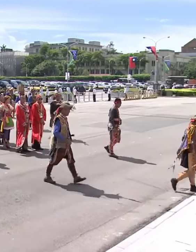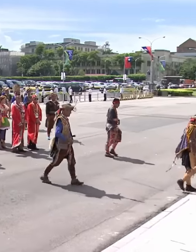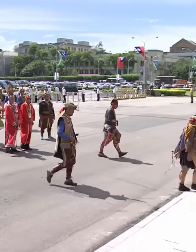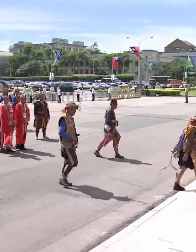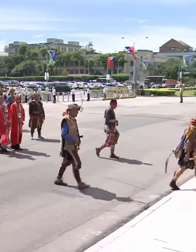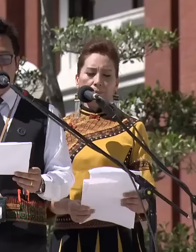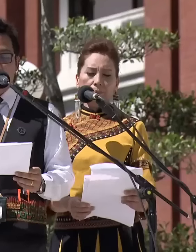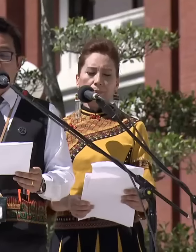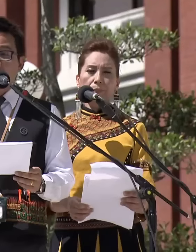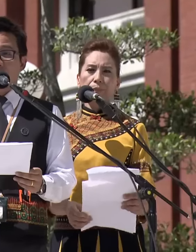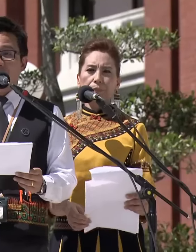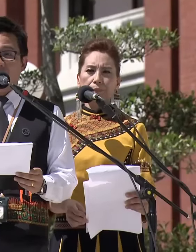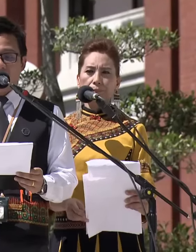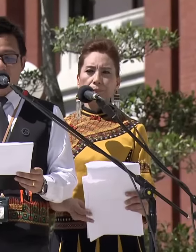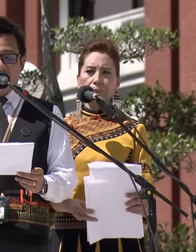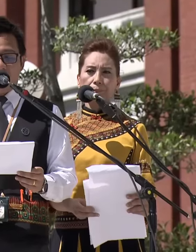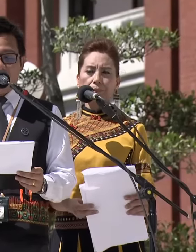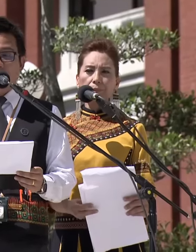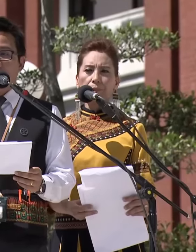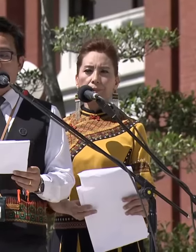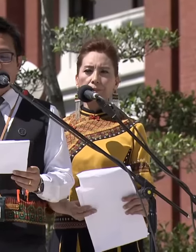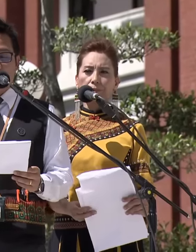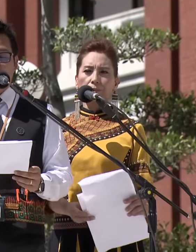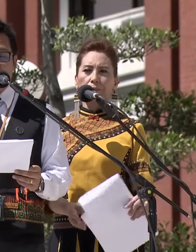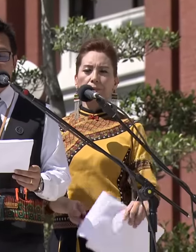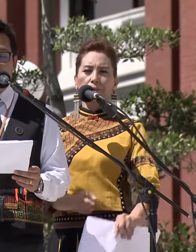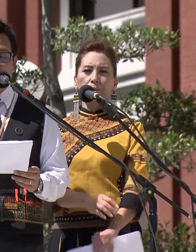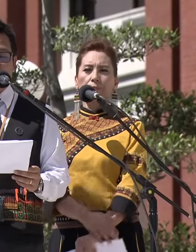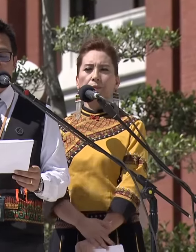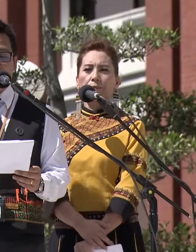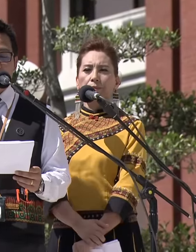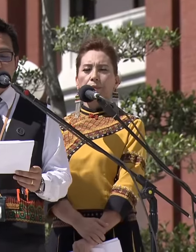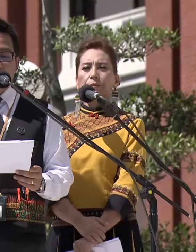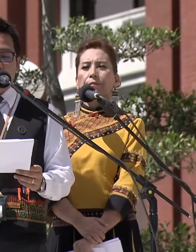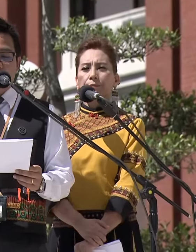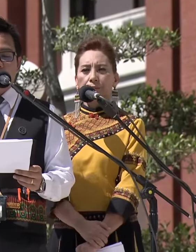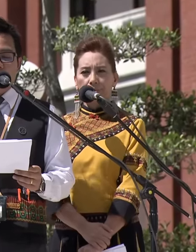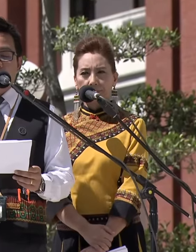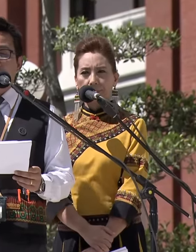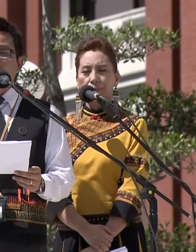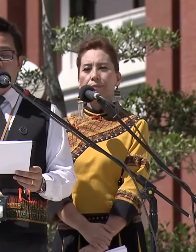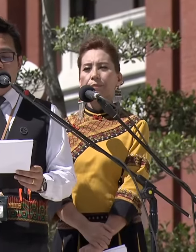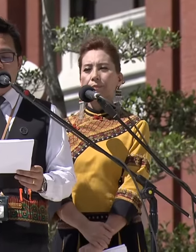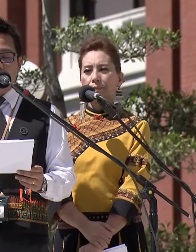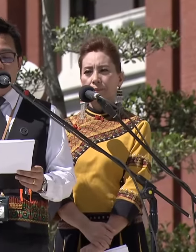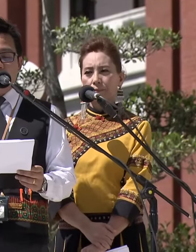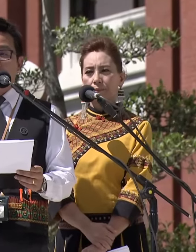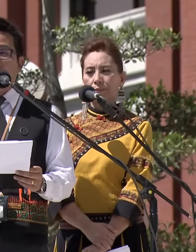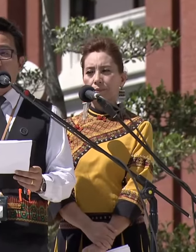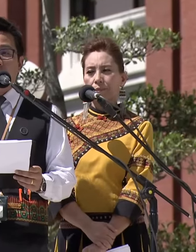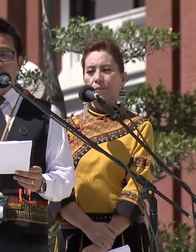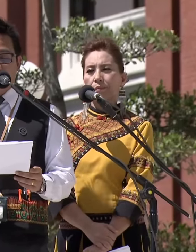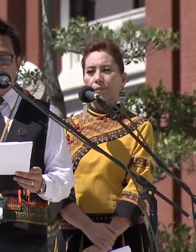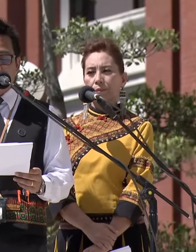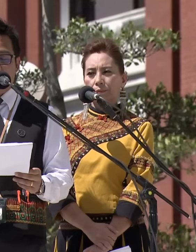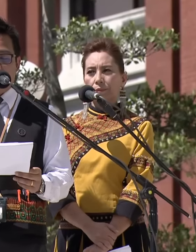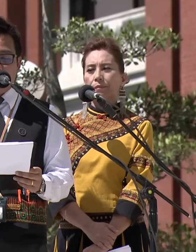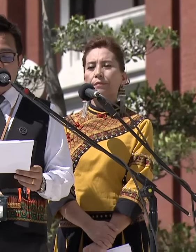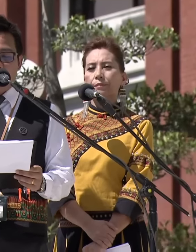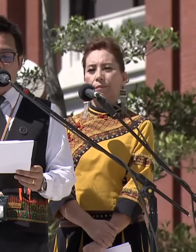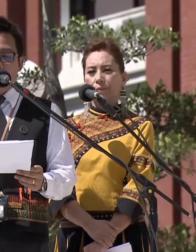台湾族的勇士，刚才点燃了小米梗，以传统的仪式用燃烟引导我们的祖灵一